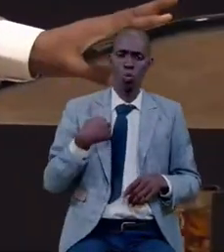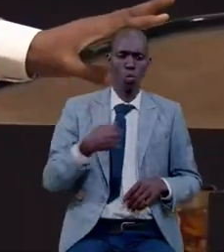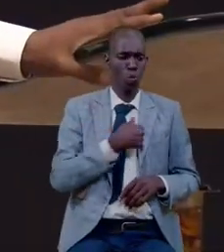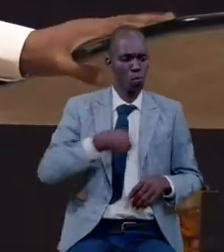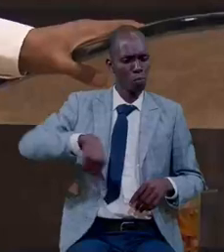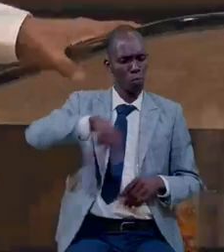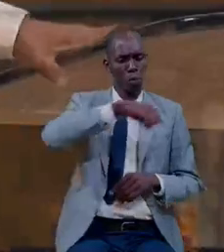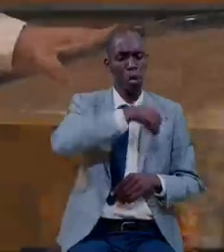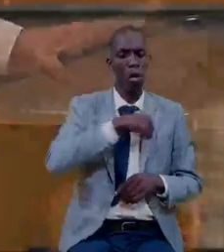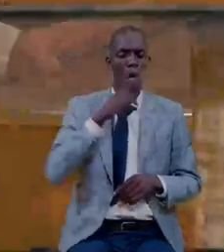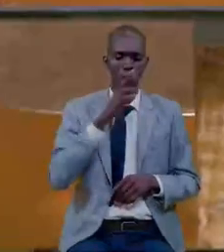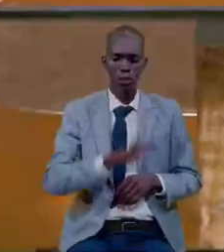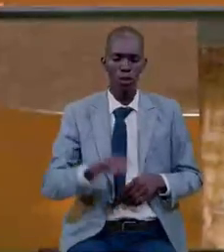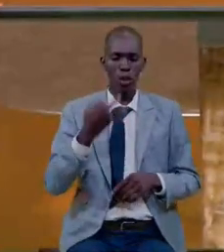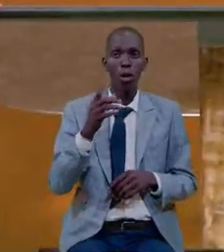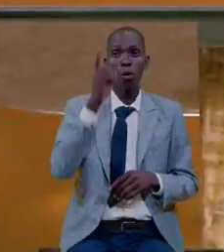Dieu, mais